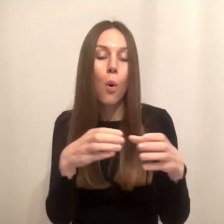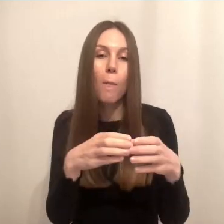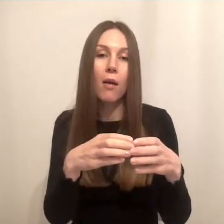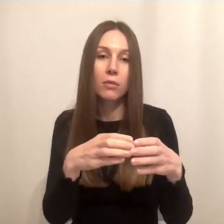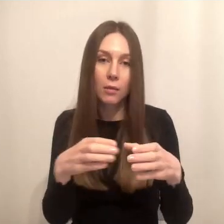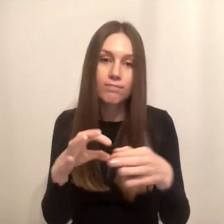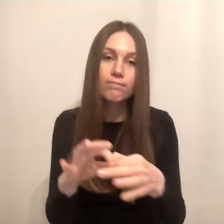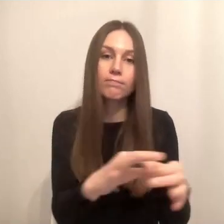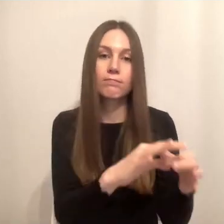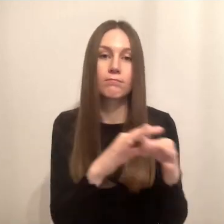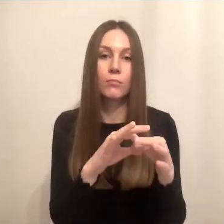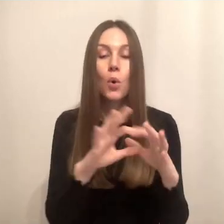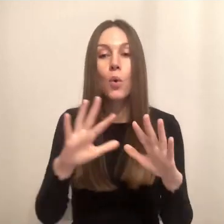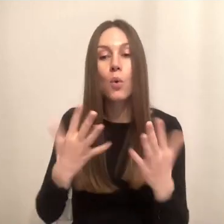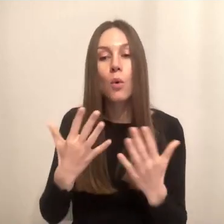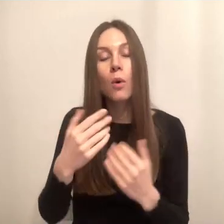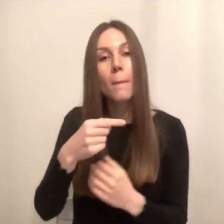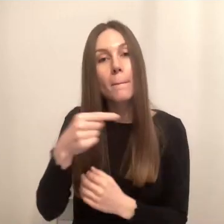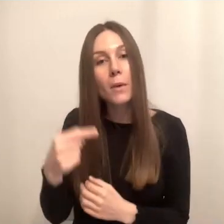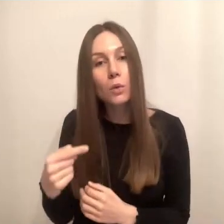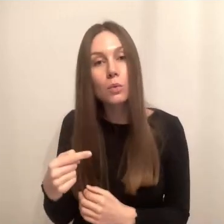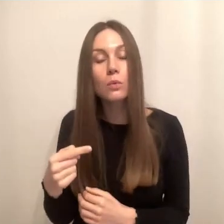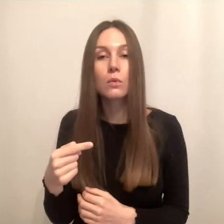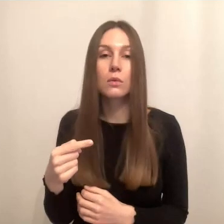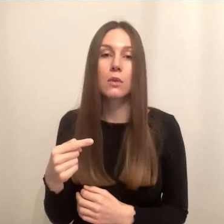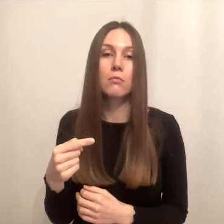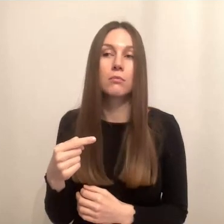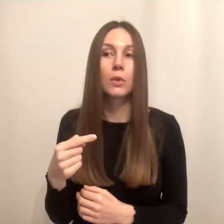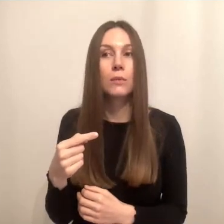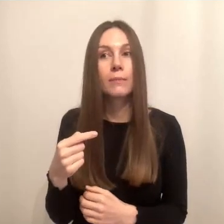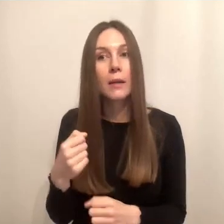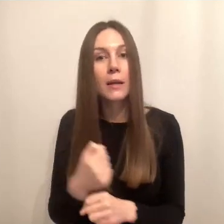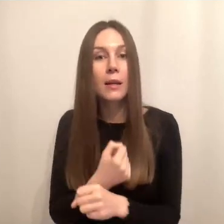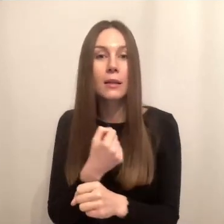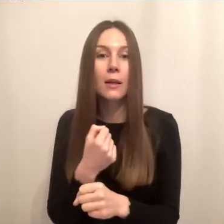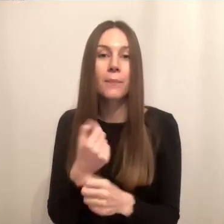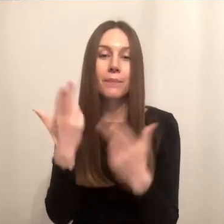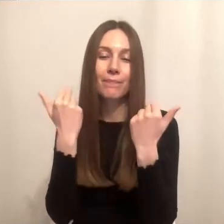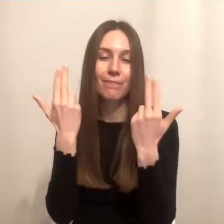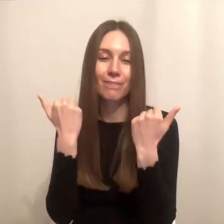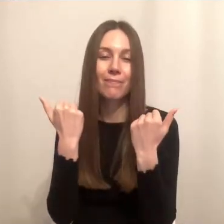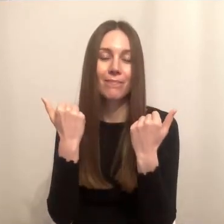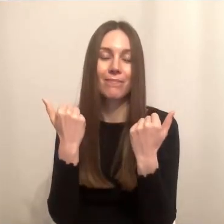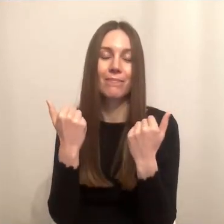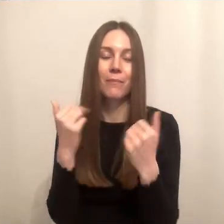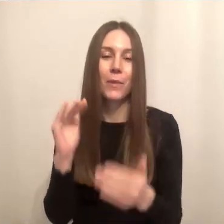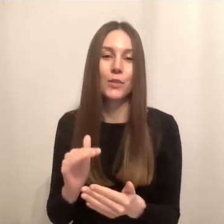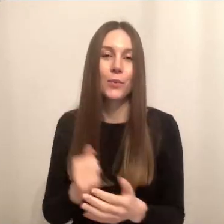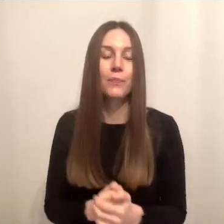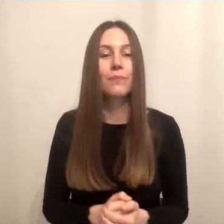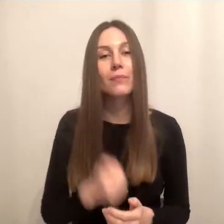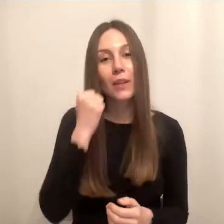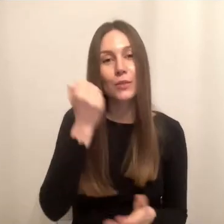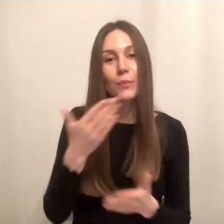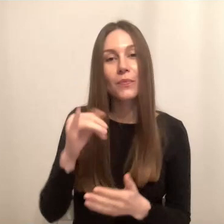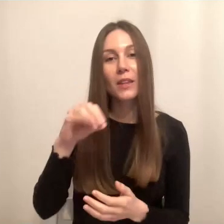būtų trūkumai, tai galbūt truputėlį reiktų mažiau nuolaidžiauti. Ačiū, pane Jaroslavai.